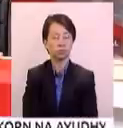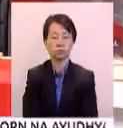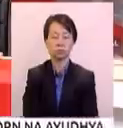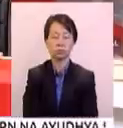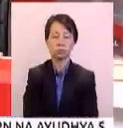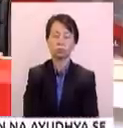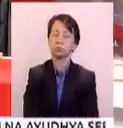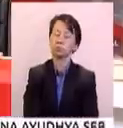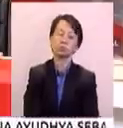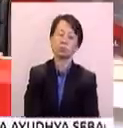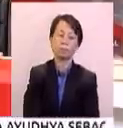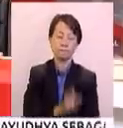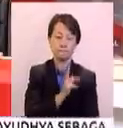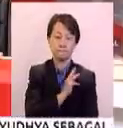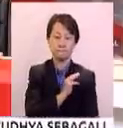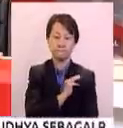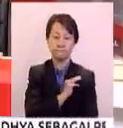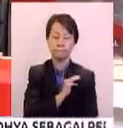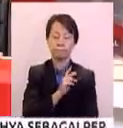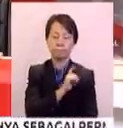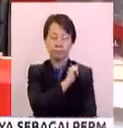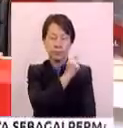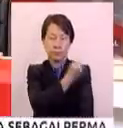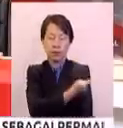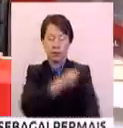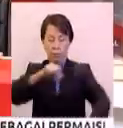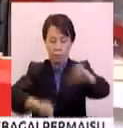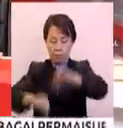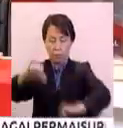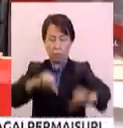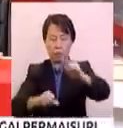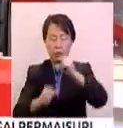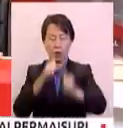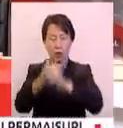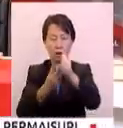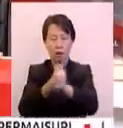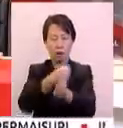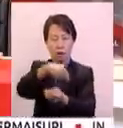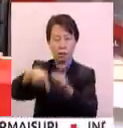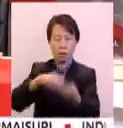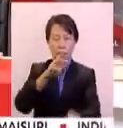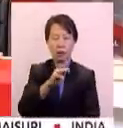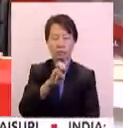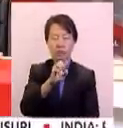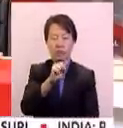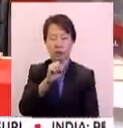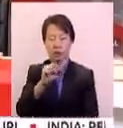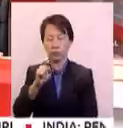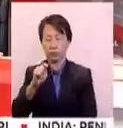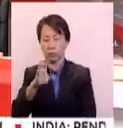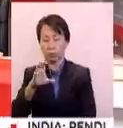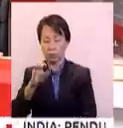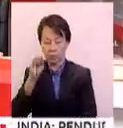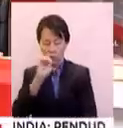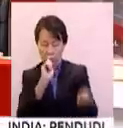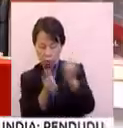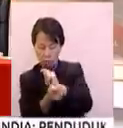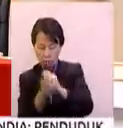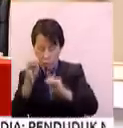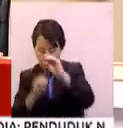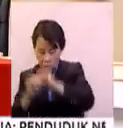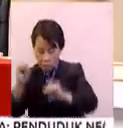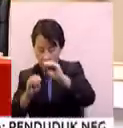Dalam perkembangan lain, Kementerian Tenaga, Sains, Teknologi, Alam Sekitar dan Perubahan Iklim MESTEC dalam proses menggubal Akta Kualiti